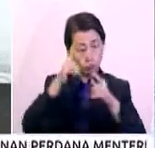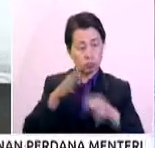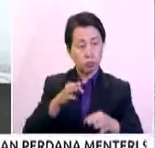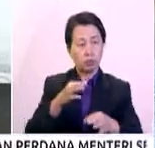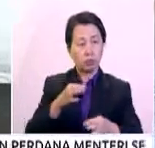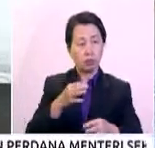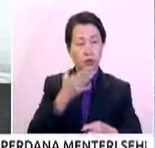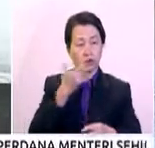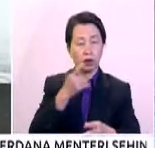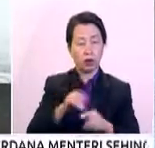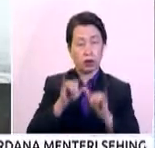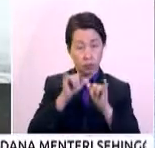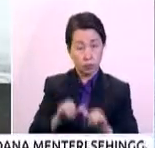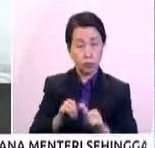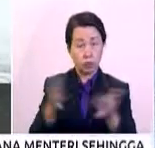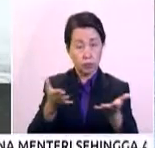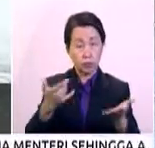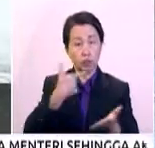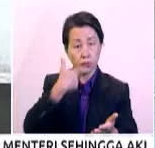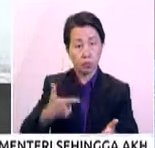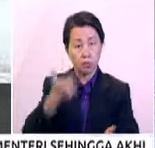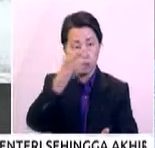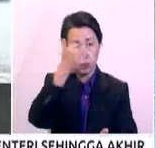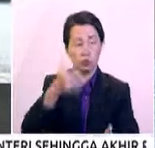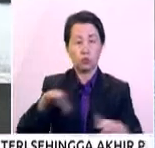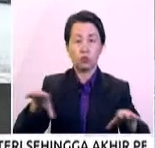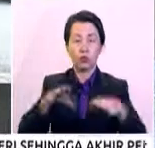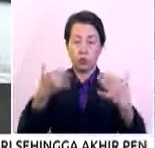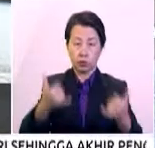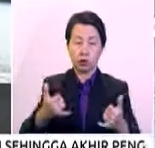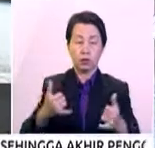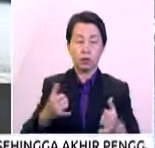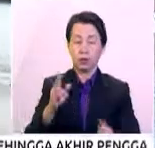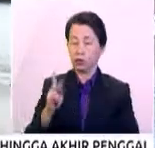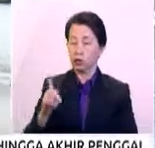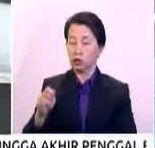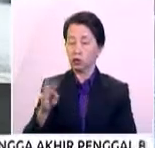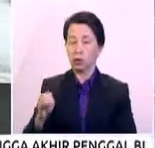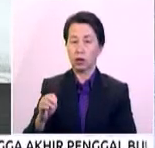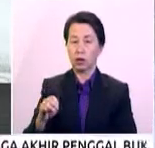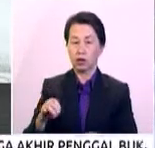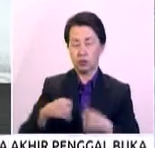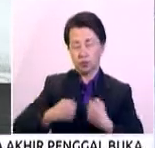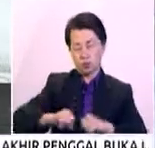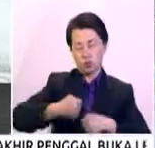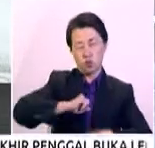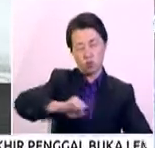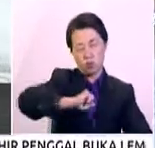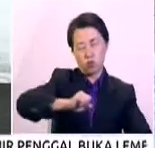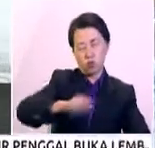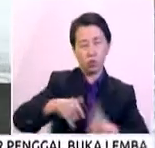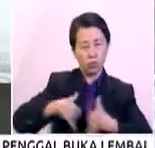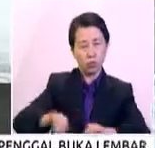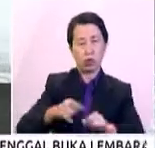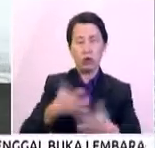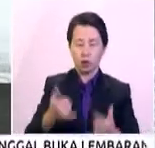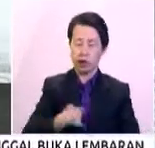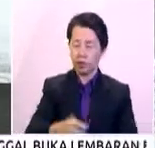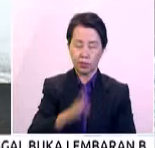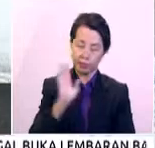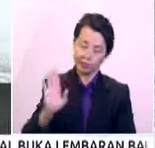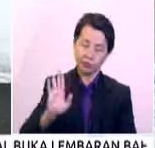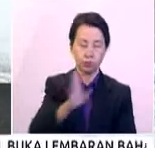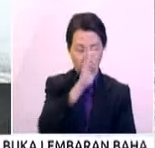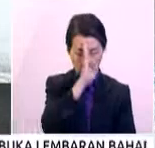saya stay di MotoGP, sebab buat masa sekarang ni dengan KTM saya agak struggle. So saya hanya fokus untuk tahun ni